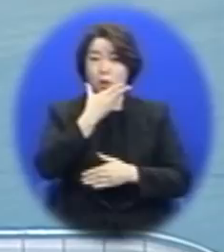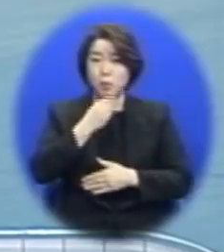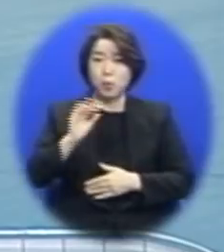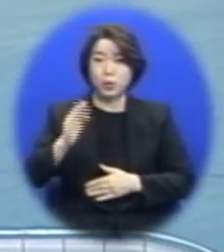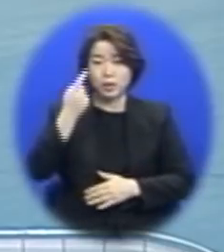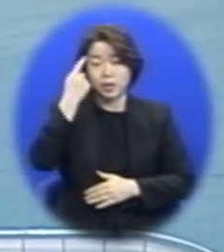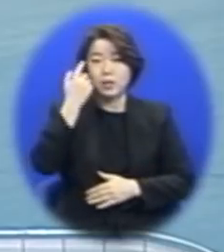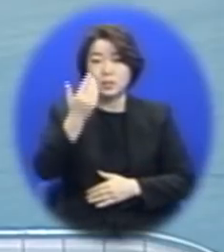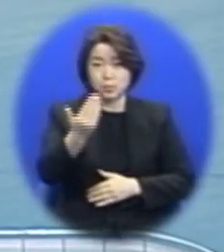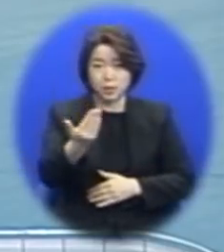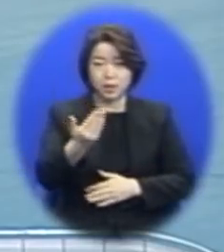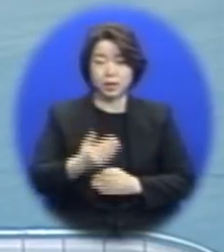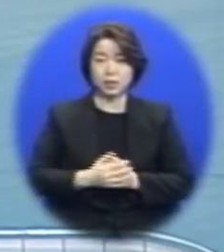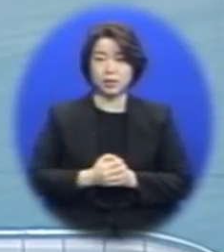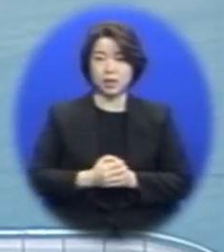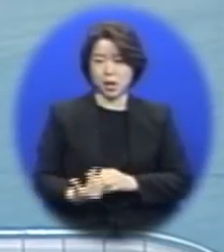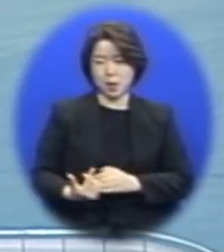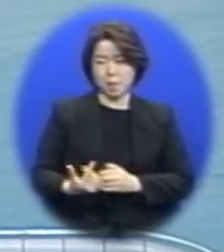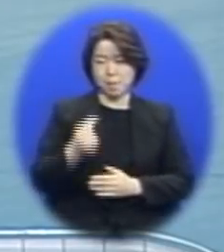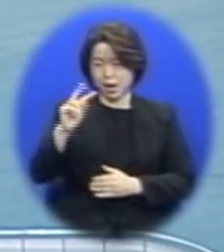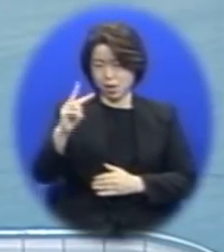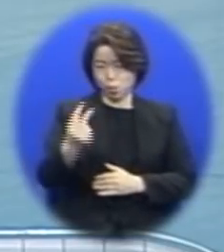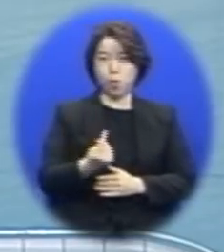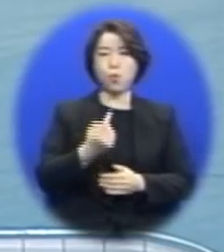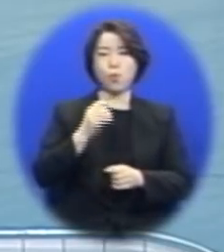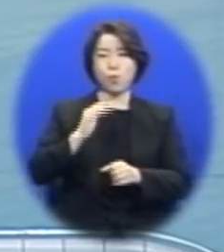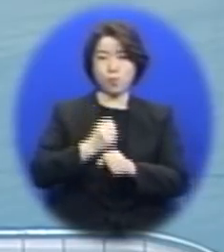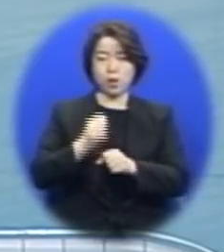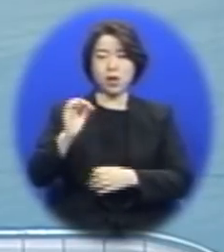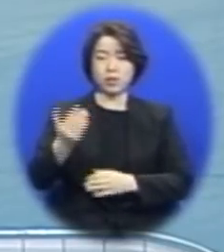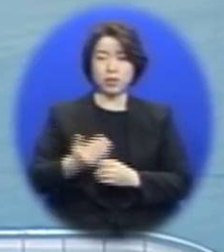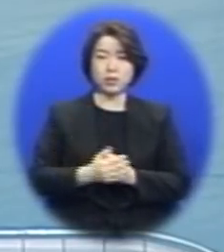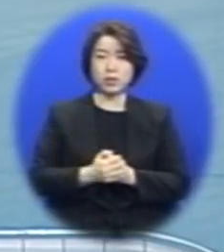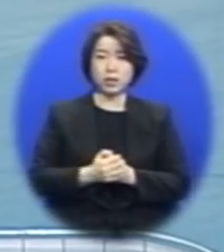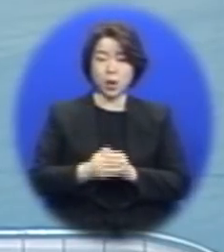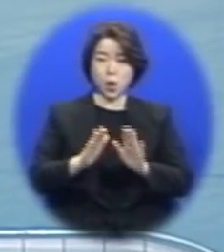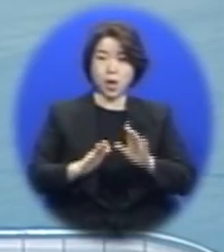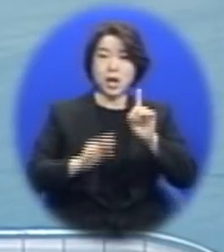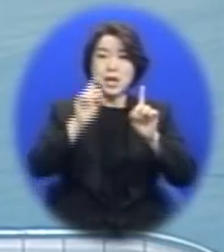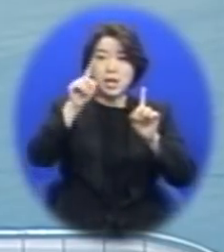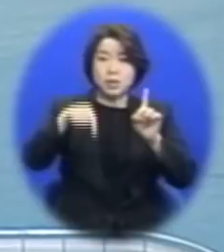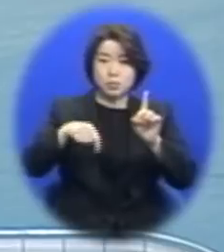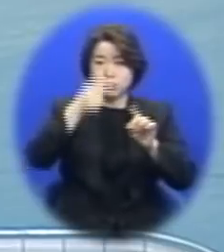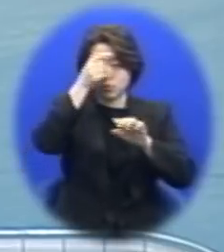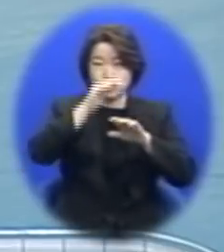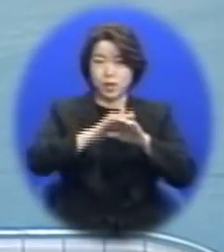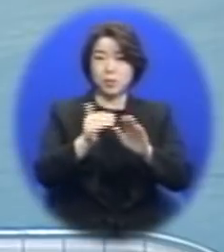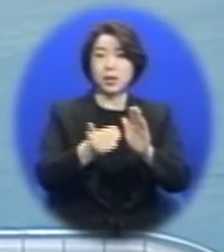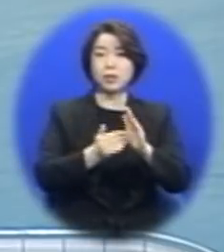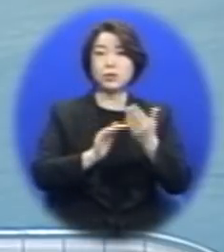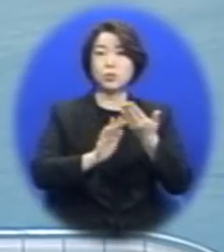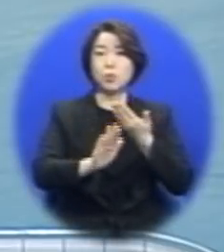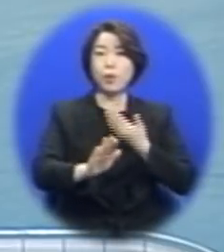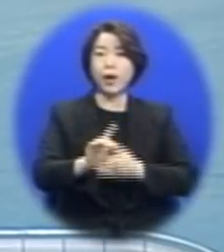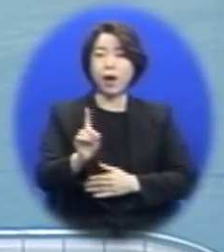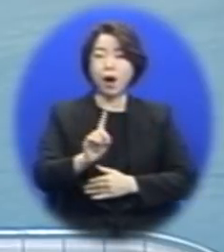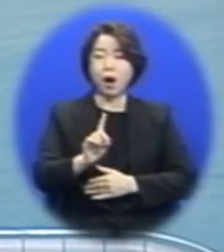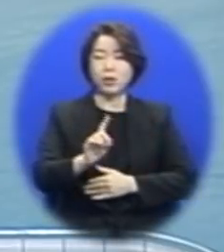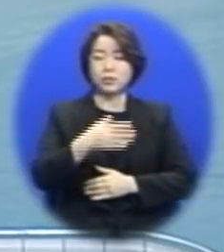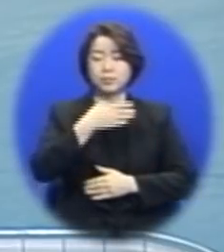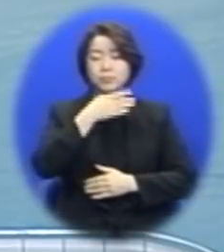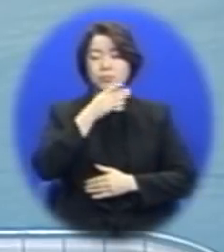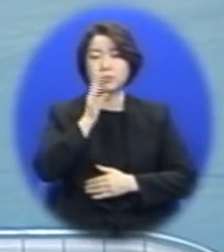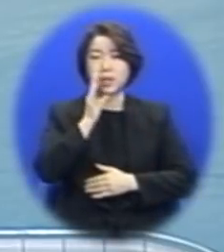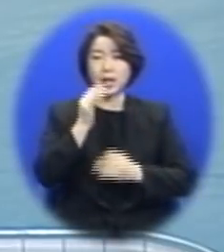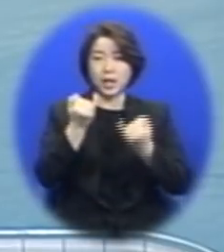있겠습니까? 빨리 돌이키셔야 됩니다. 오늘 1부 예배 끝나고 어느 연세 드신 여성도님